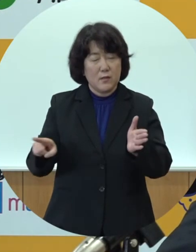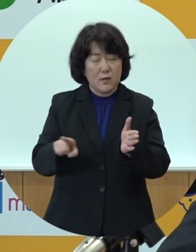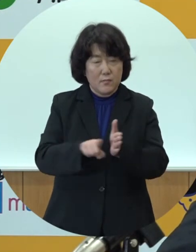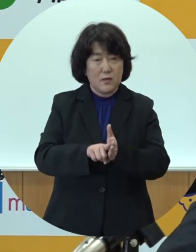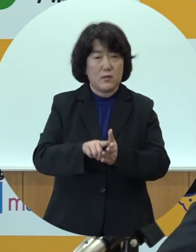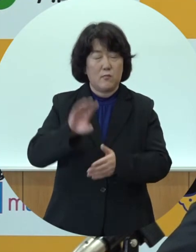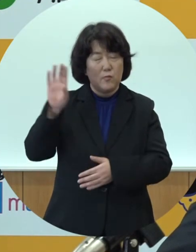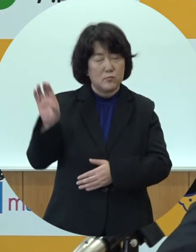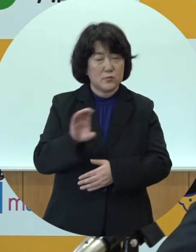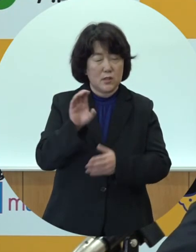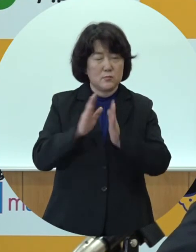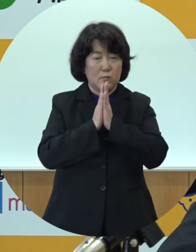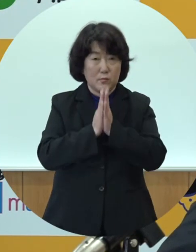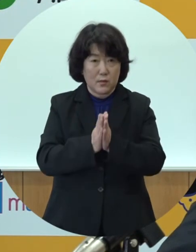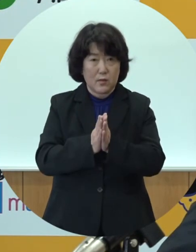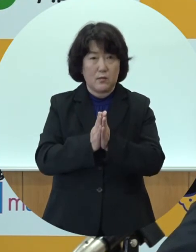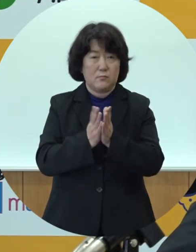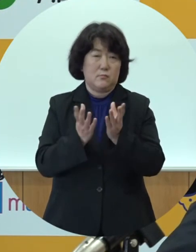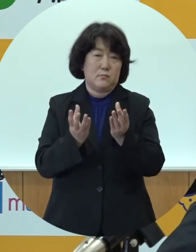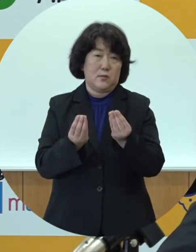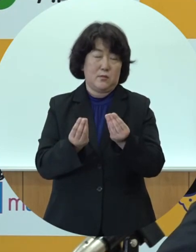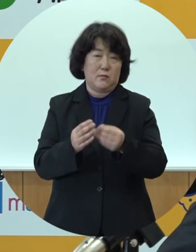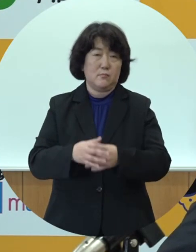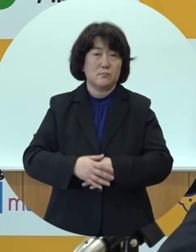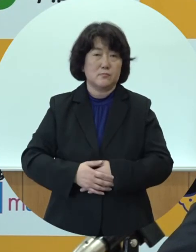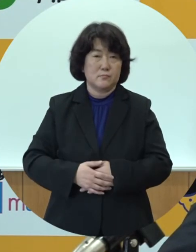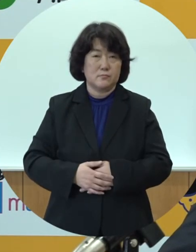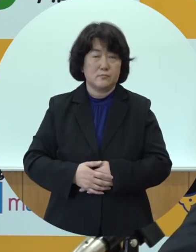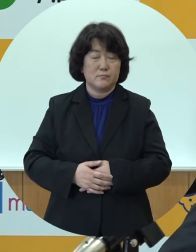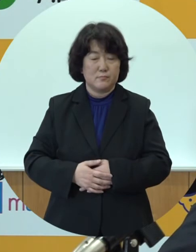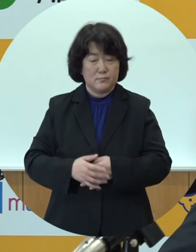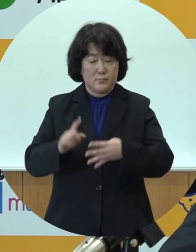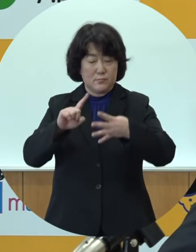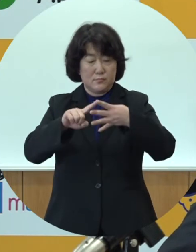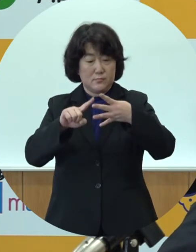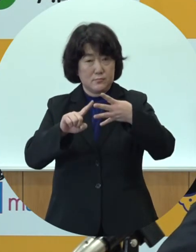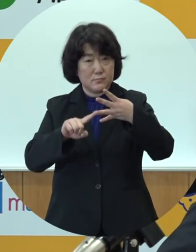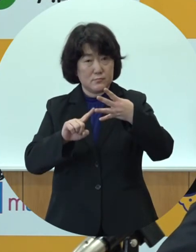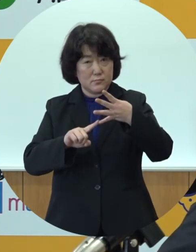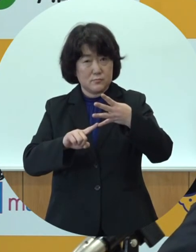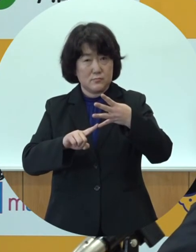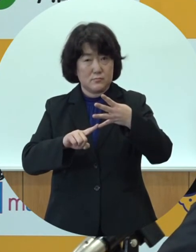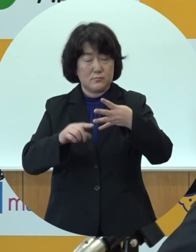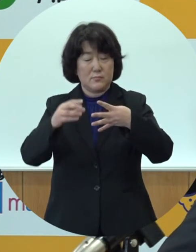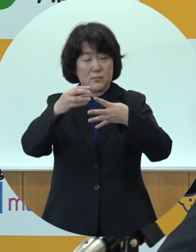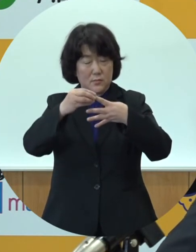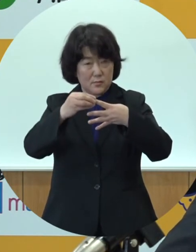度もお願いをさせていただいておりますけれども、次の4点、まず1